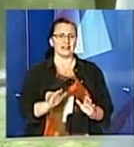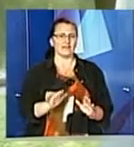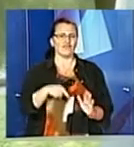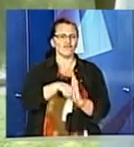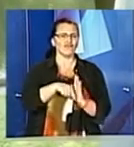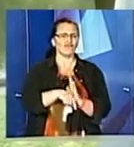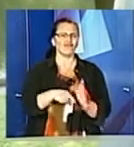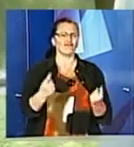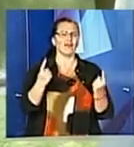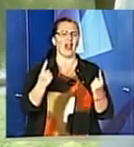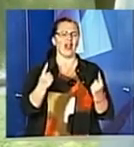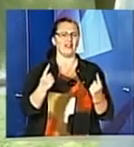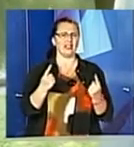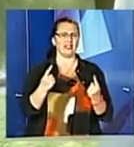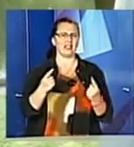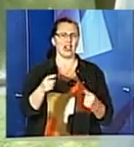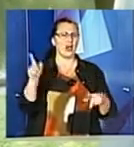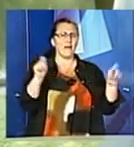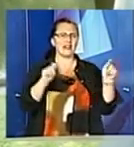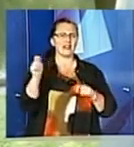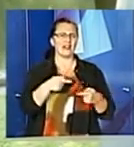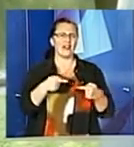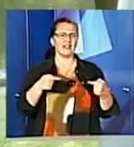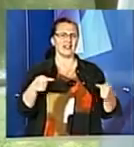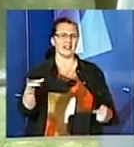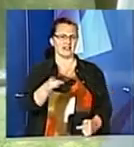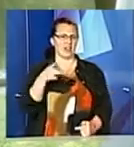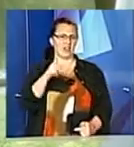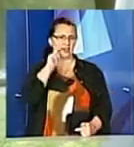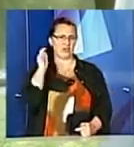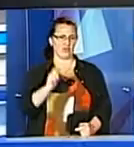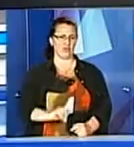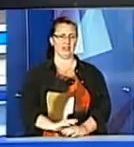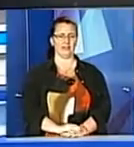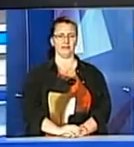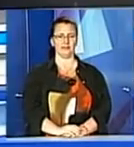нас є географія поширена, у нас є зі сіл приїхали з різних регіонів України.